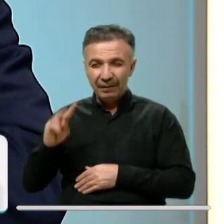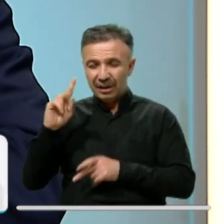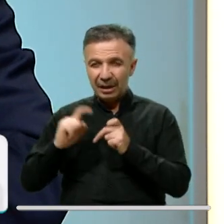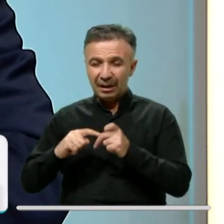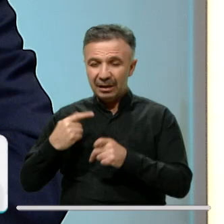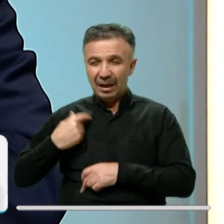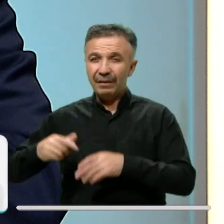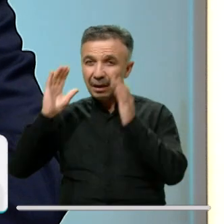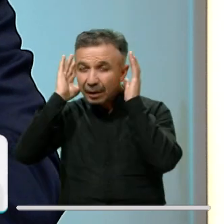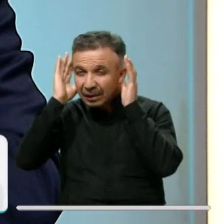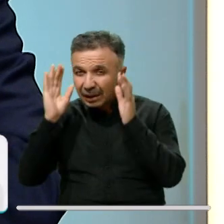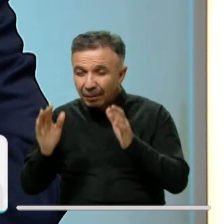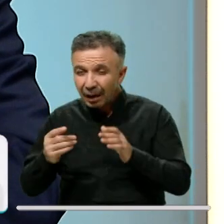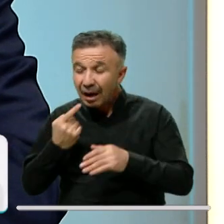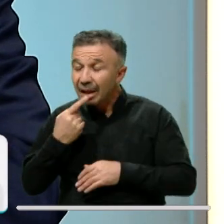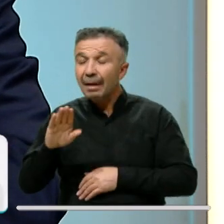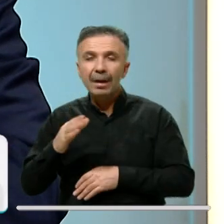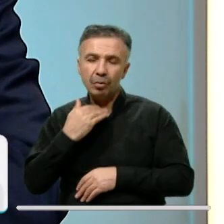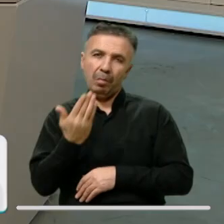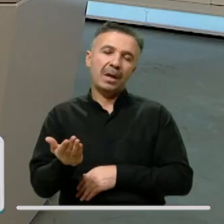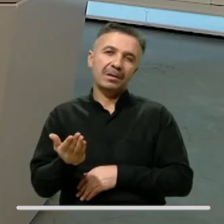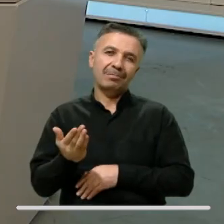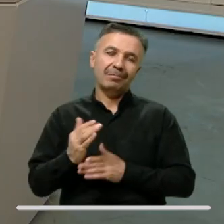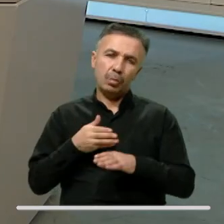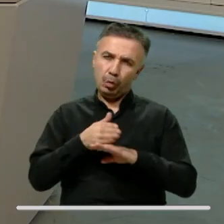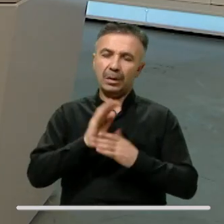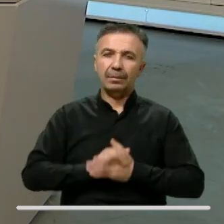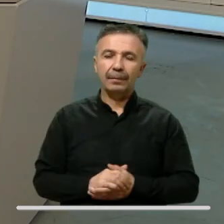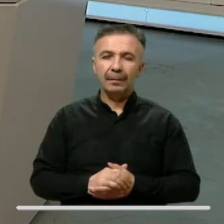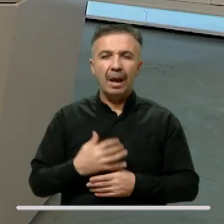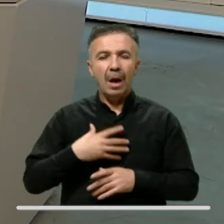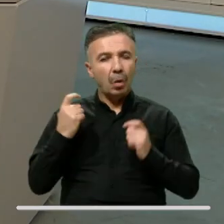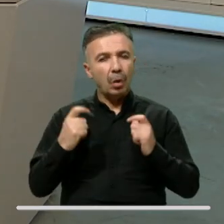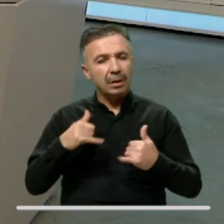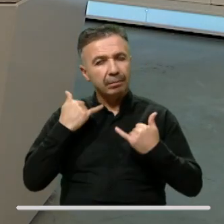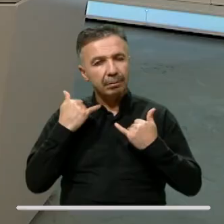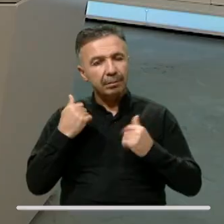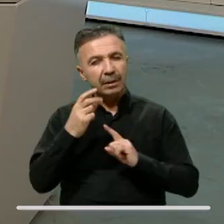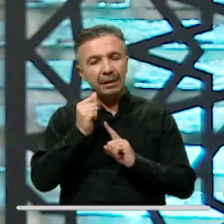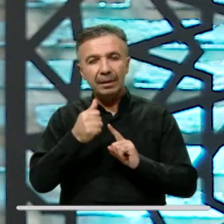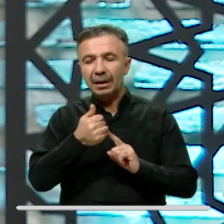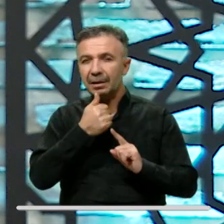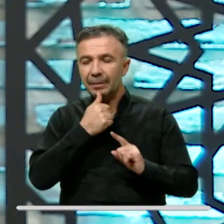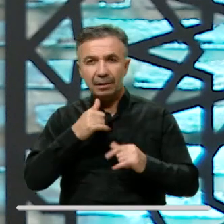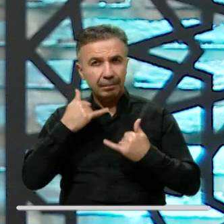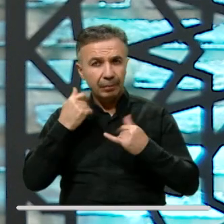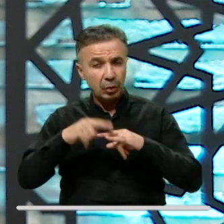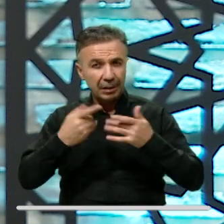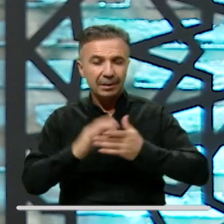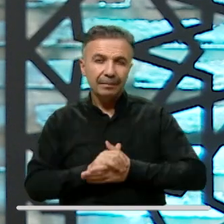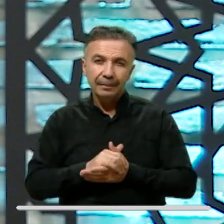namaz kılmaya şeklinde bir namazda olmaz. Peki efendim, teşekkür ederiz. Konya'ya gidiyoruz. İbrahim Bey telefon attığımızda. Hoş